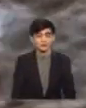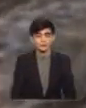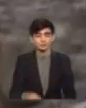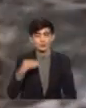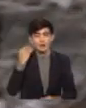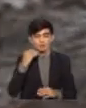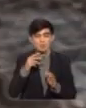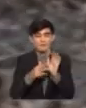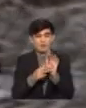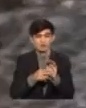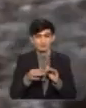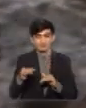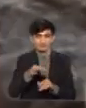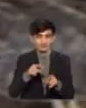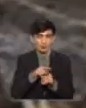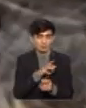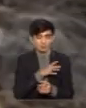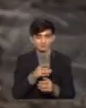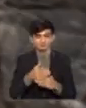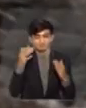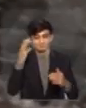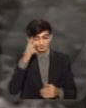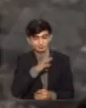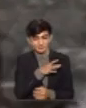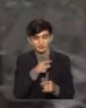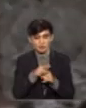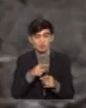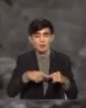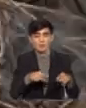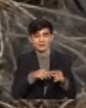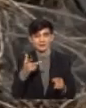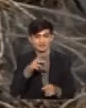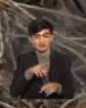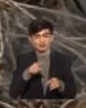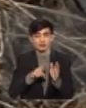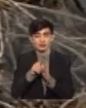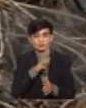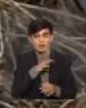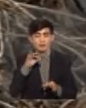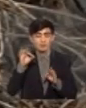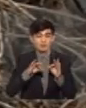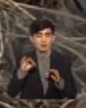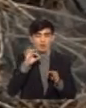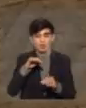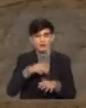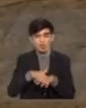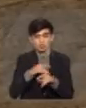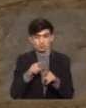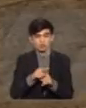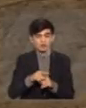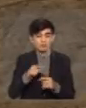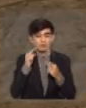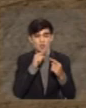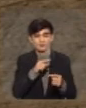Ақтөбедегі 8 өзеннің арнасын тазарту жұмыстарын 4 мердігер компания бастаған болатын. Алайда бұл жобаны мақұлдамаған халық әу бастан ақ билікке